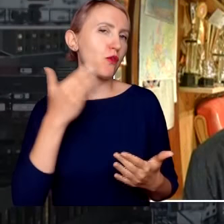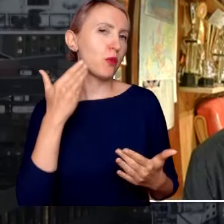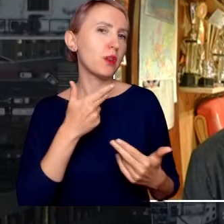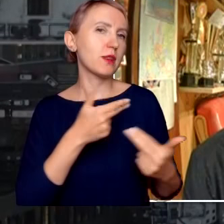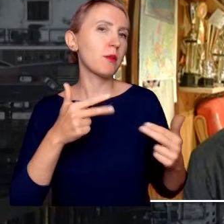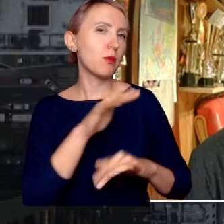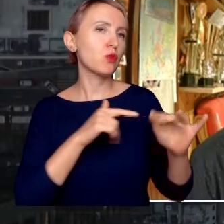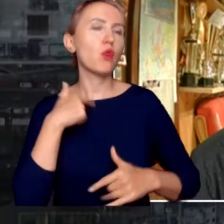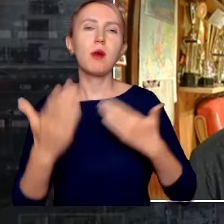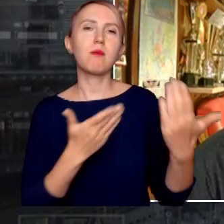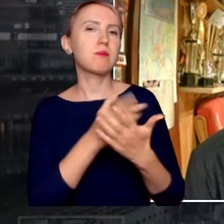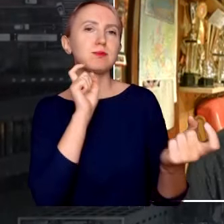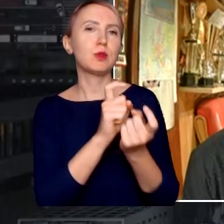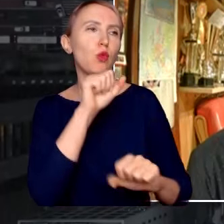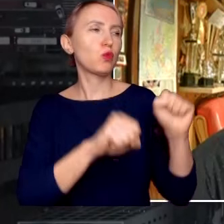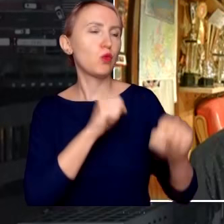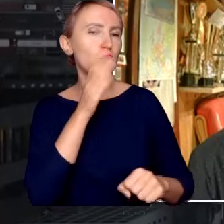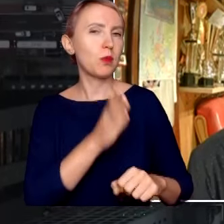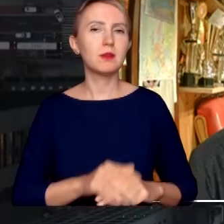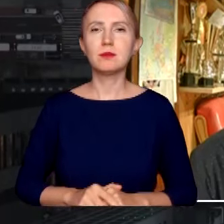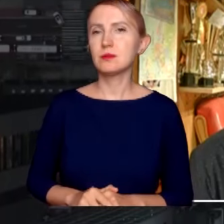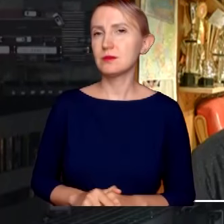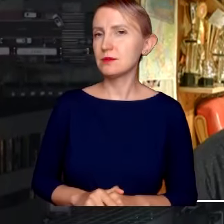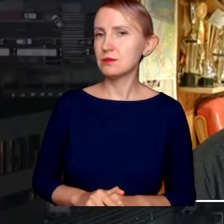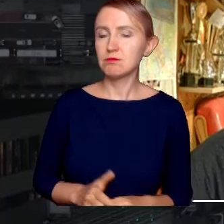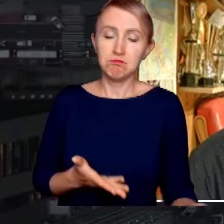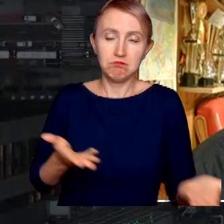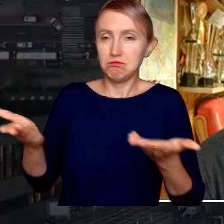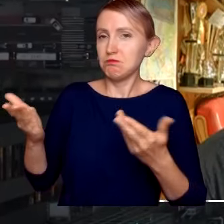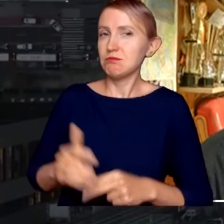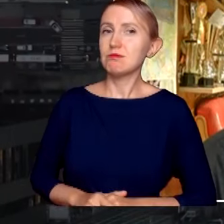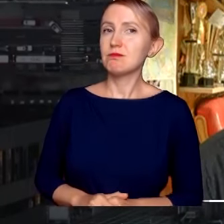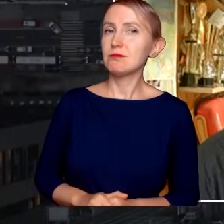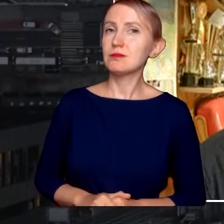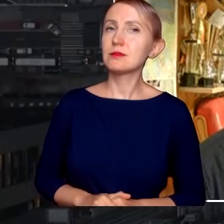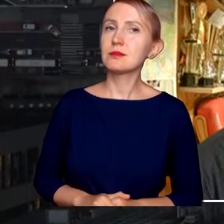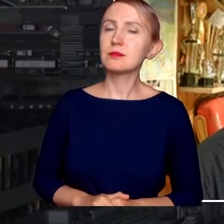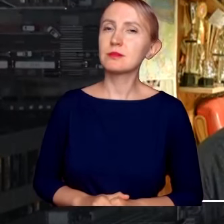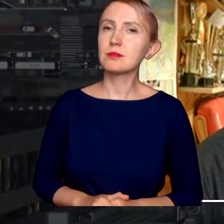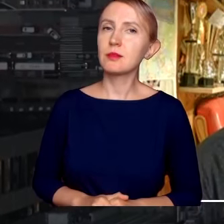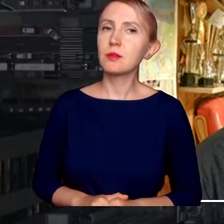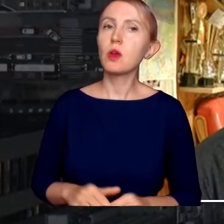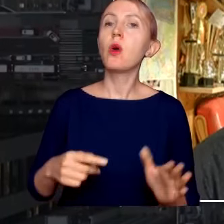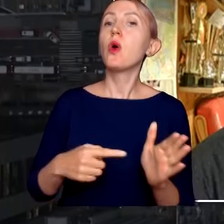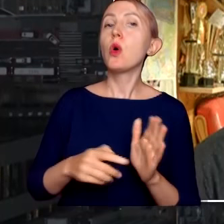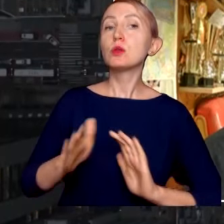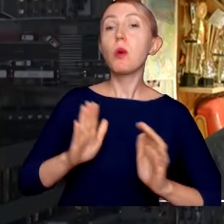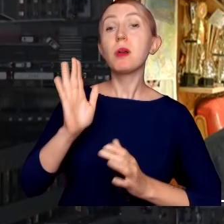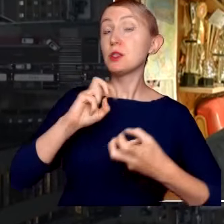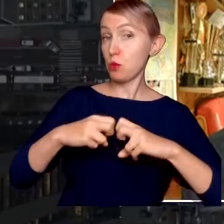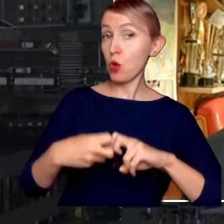spodziewać, tak, że złożę przeciwko pani pozew do sądu. Proszę bardzo. Bardzo proszę. Tym sposobem będzie problem